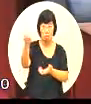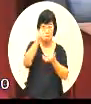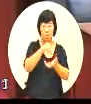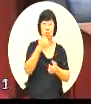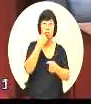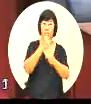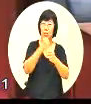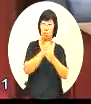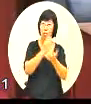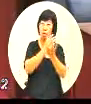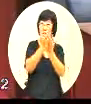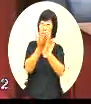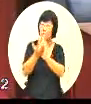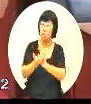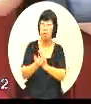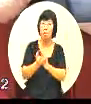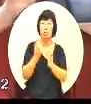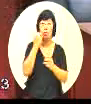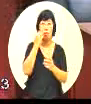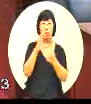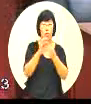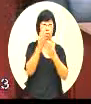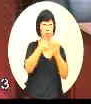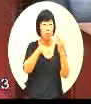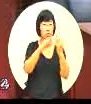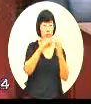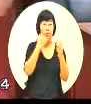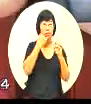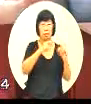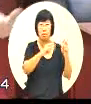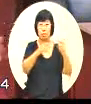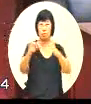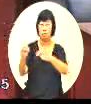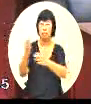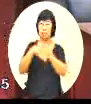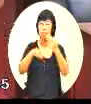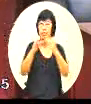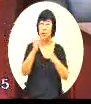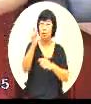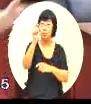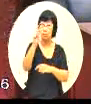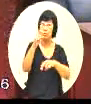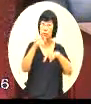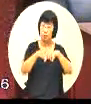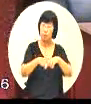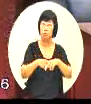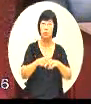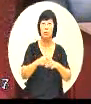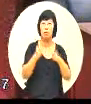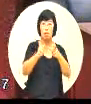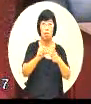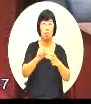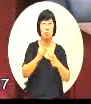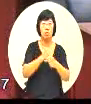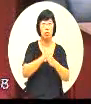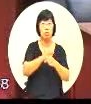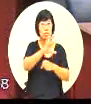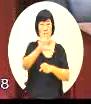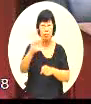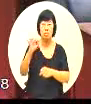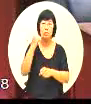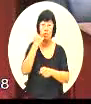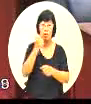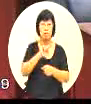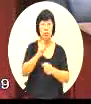们30亿放在学校改善所有资本投资，我跟你讲，很多学校的厕所、很多学校的安全都可以获得很好的解